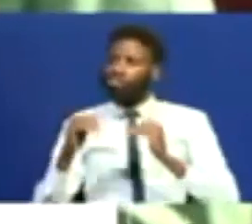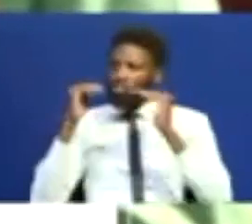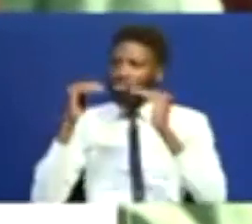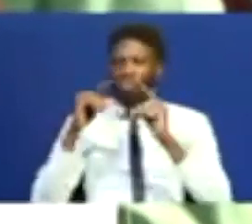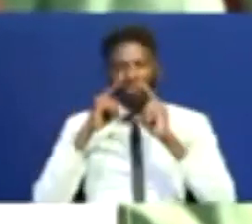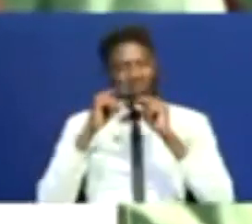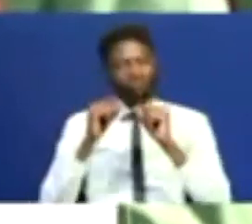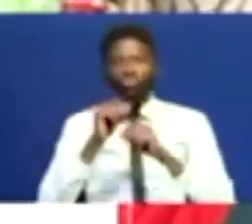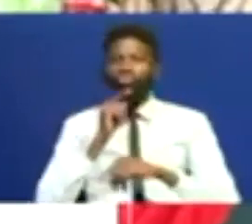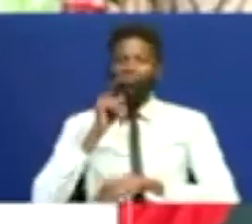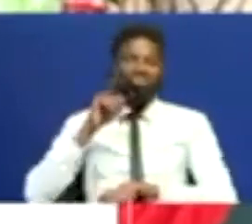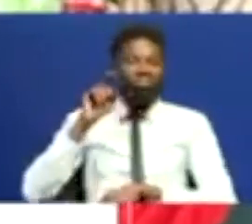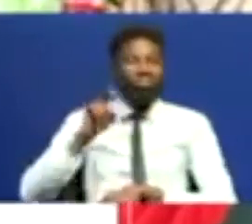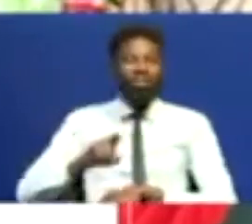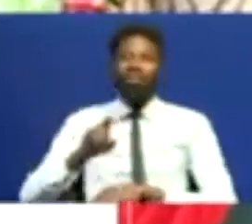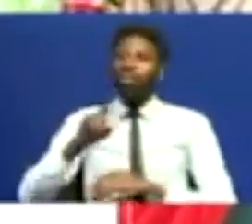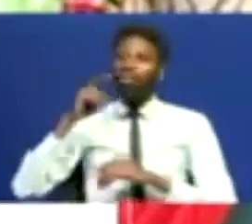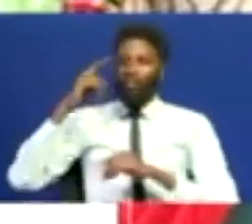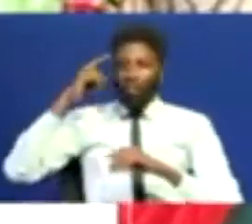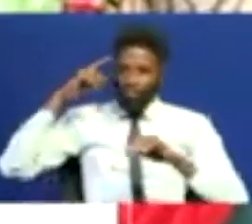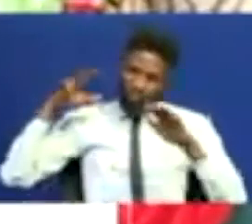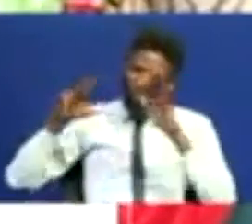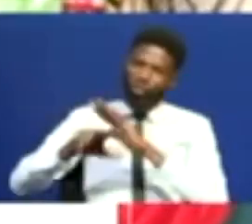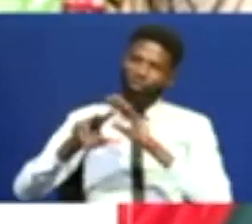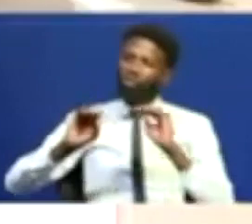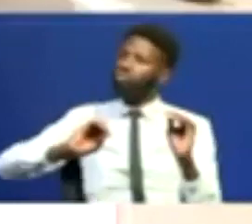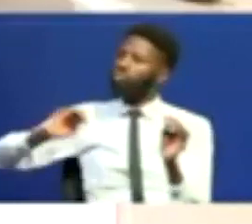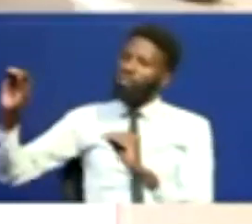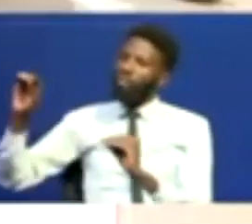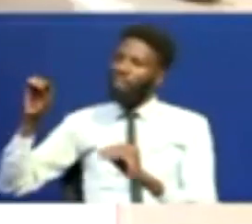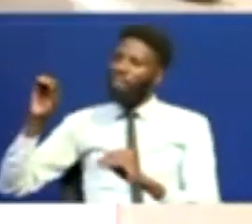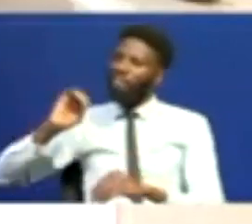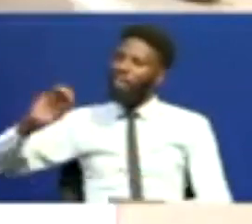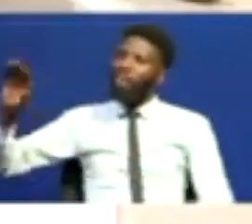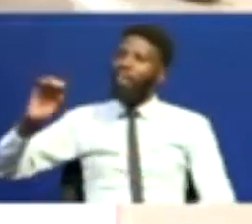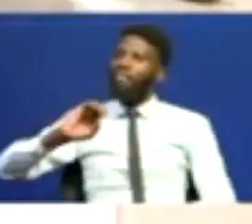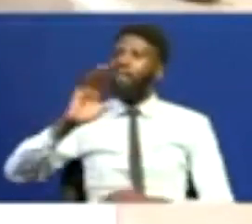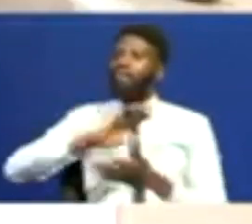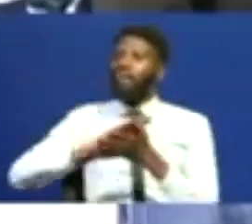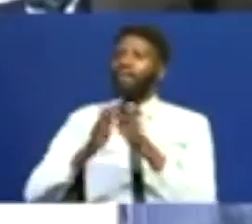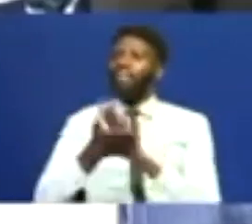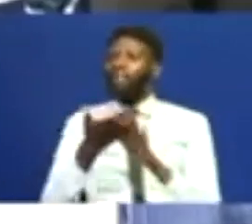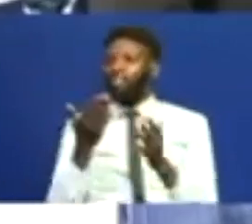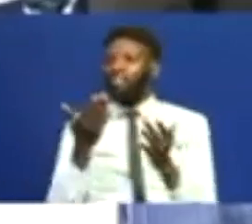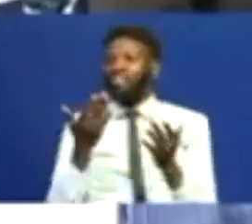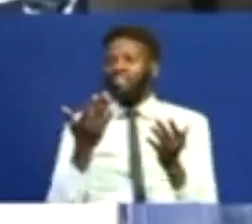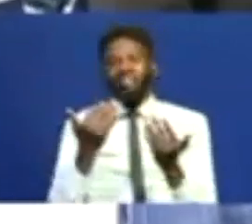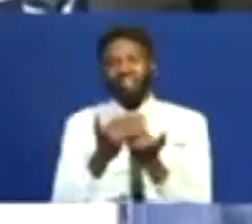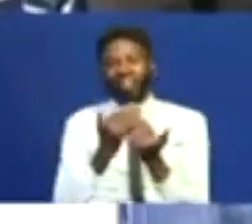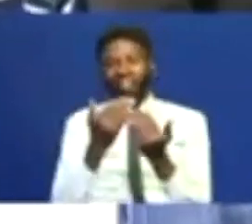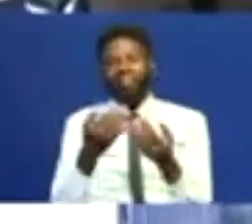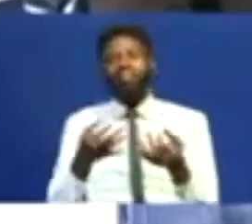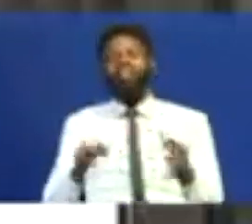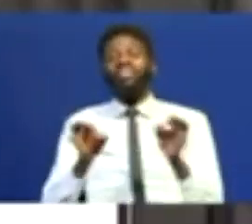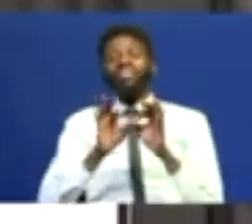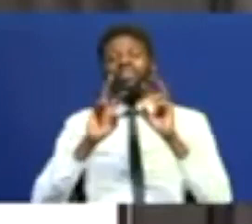kuwahamisha walimu kwa lazima hadi katika maeneo ya mbalimbali bila kuzingatia masuala muhimu kama vile afya na hali